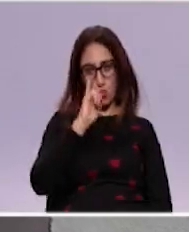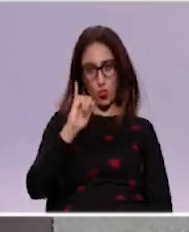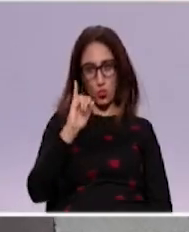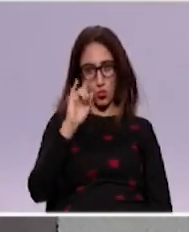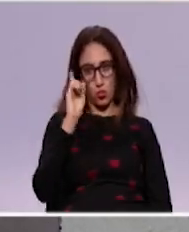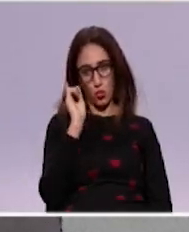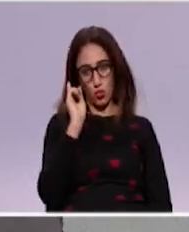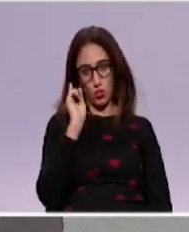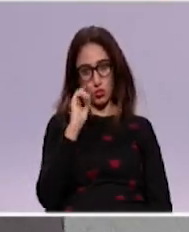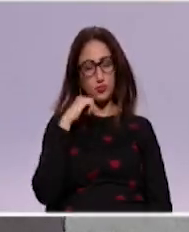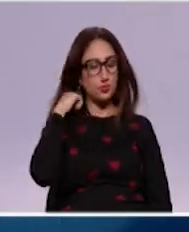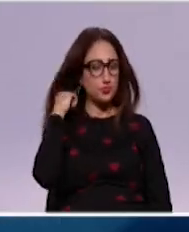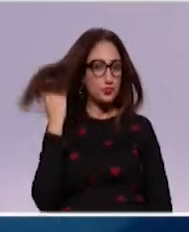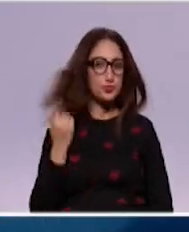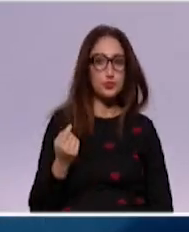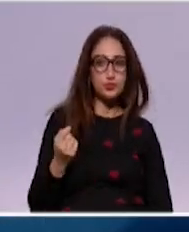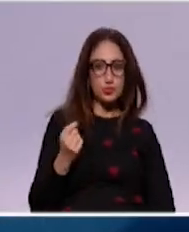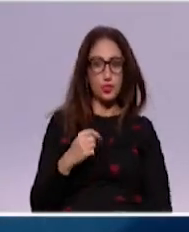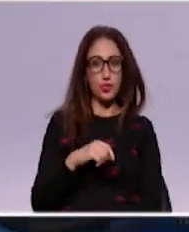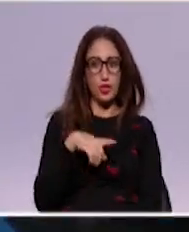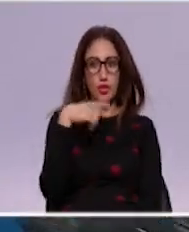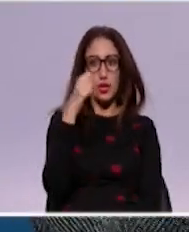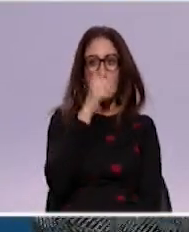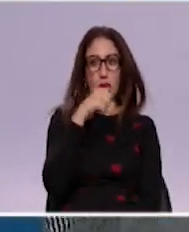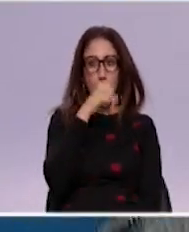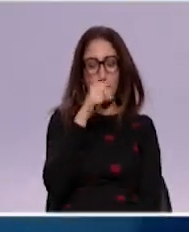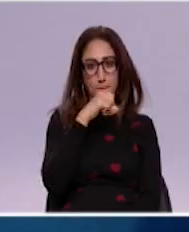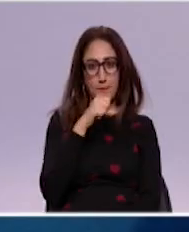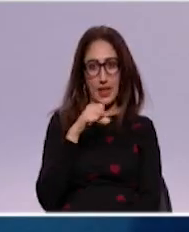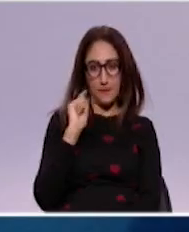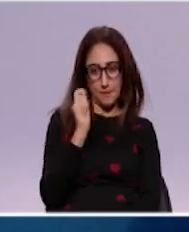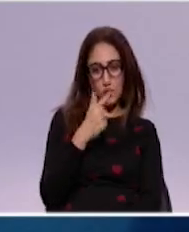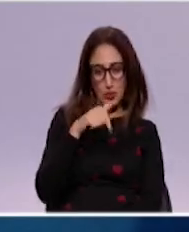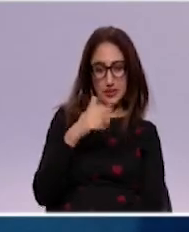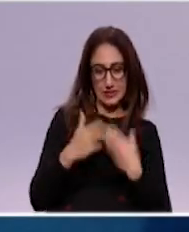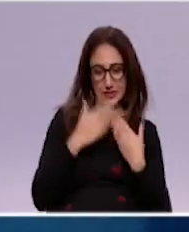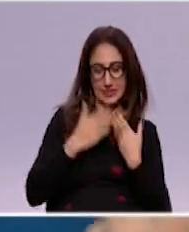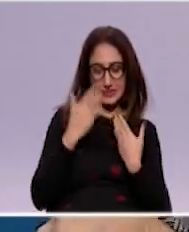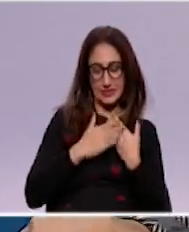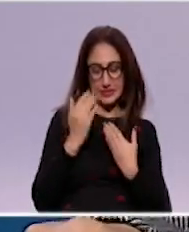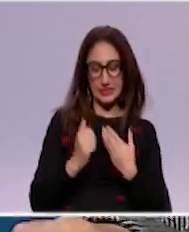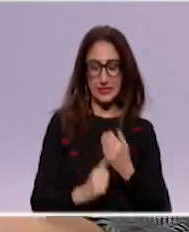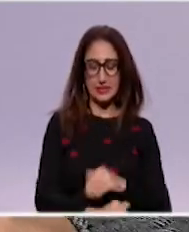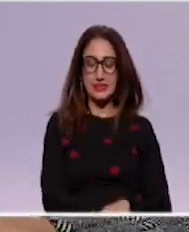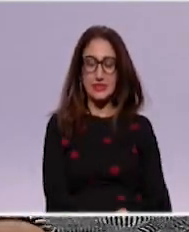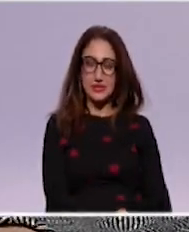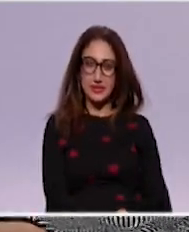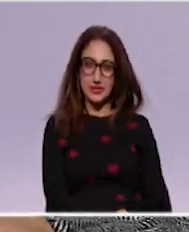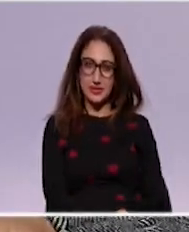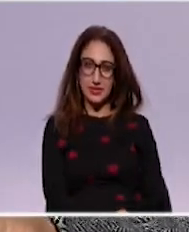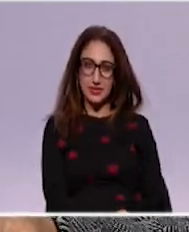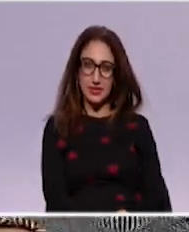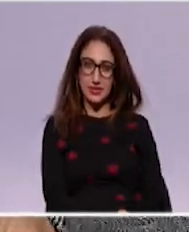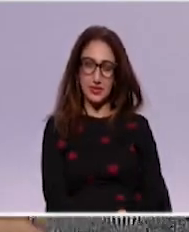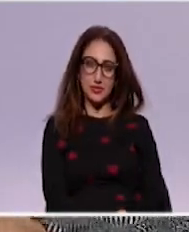دي متغنية بميلودي هقولها لك راب عشان تعرف راب يبقى على